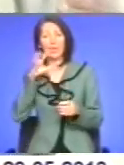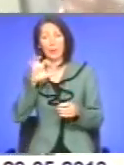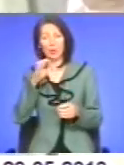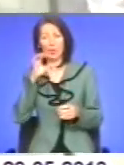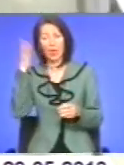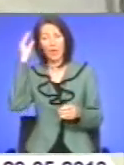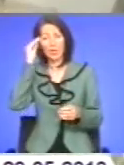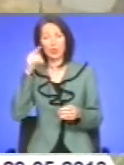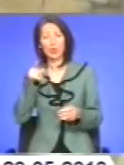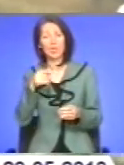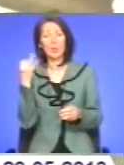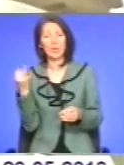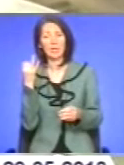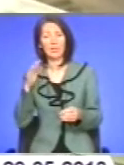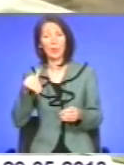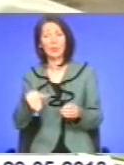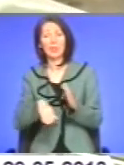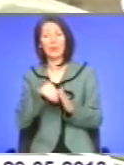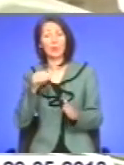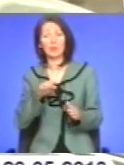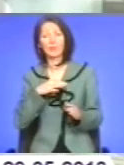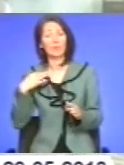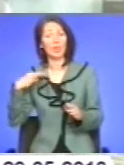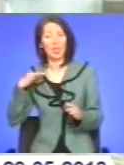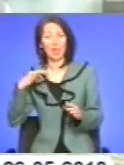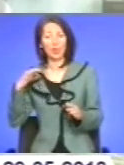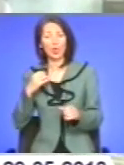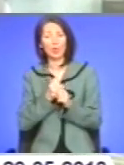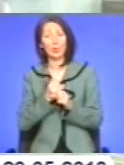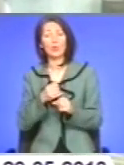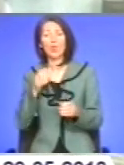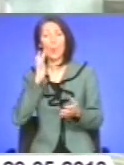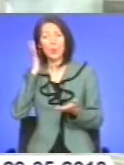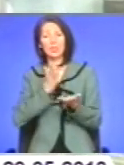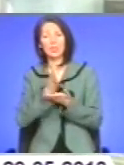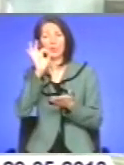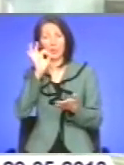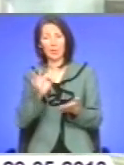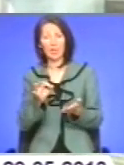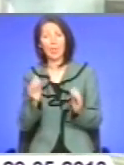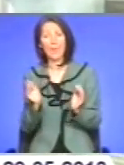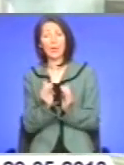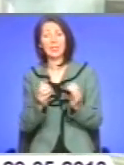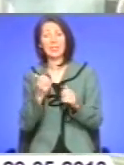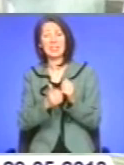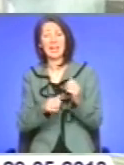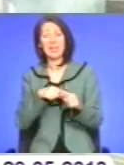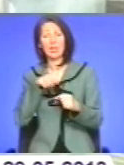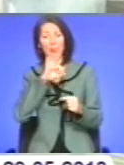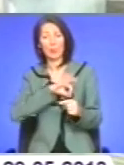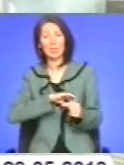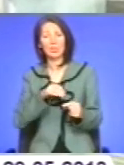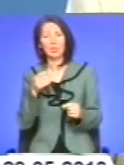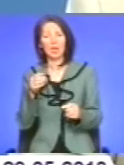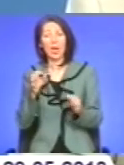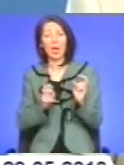до парламенту нехтують. Заробивши політичні дивіденди на проблемах малого та середнього бізнесу, нардепи, на думку підприємців, усунулися від вирішення їхніх